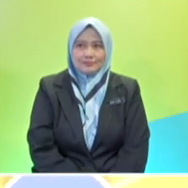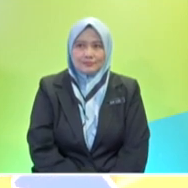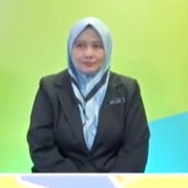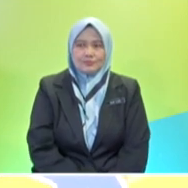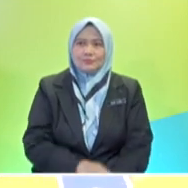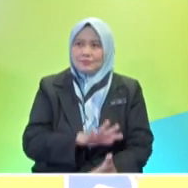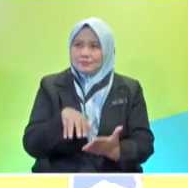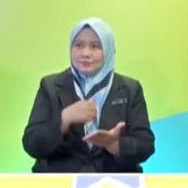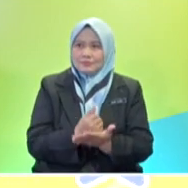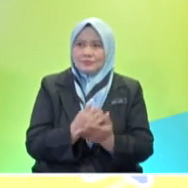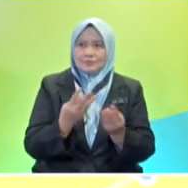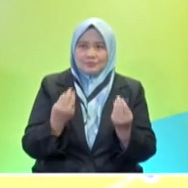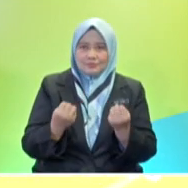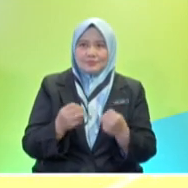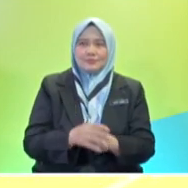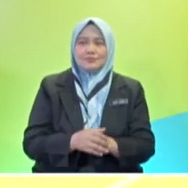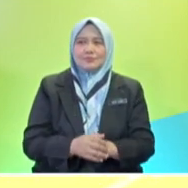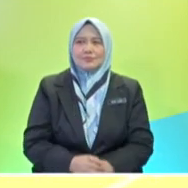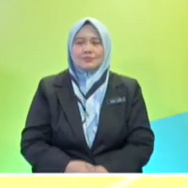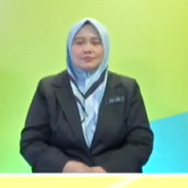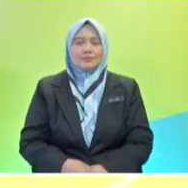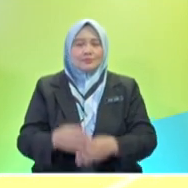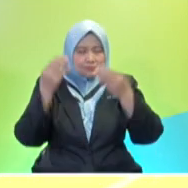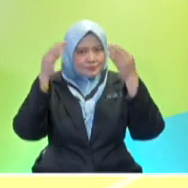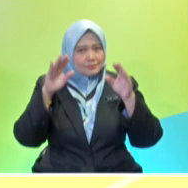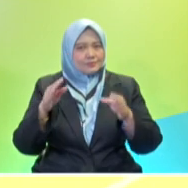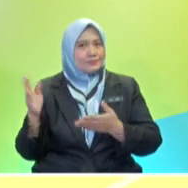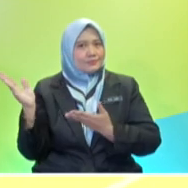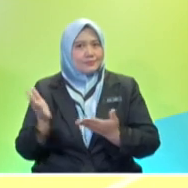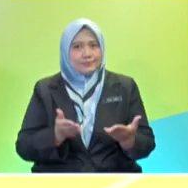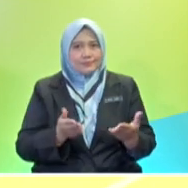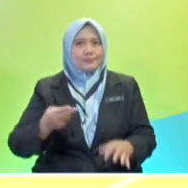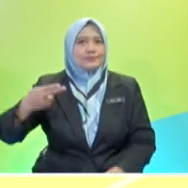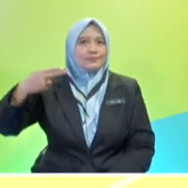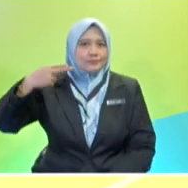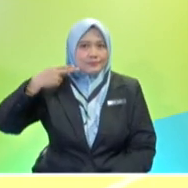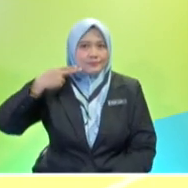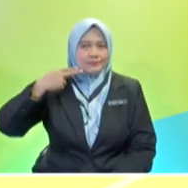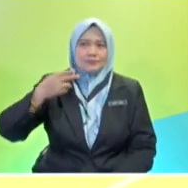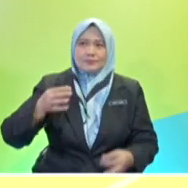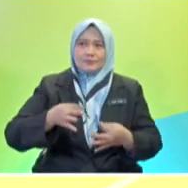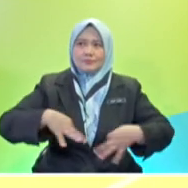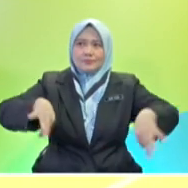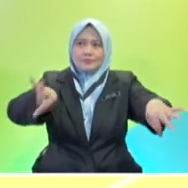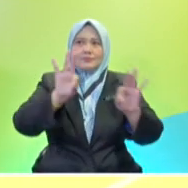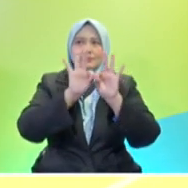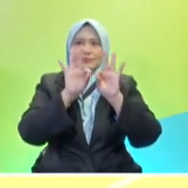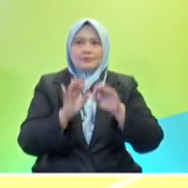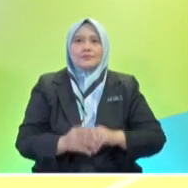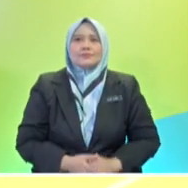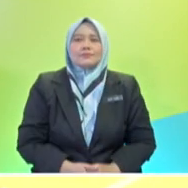tangan. Semua. Baik, cikgu persilakan Hanan. Hanan nak cerita di mana? Silakan Hanan.